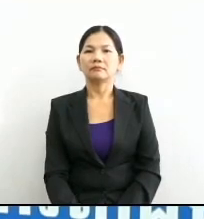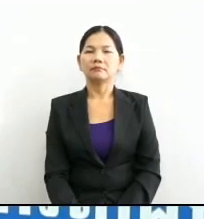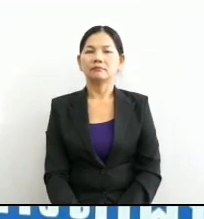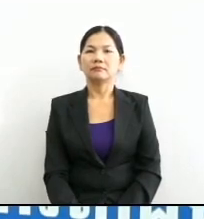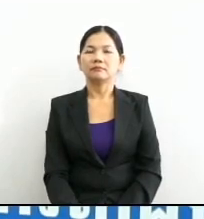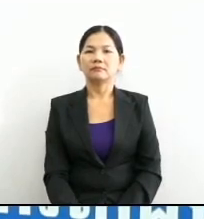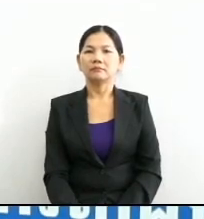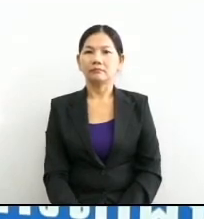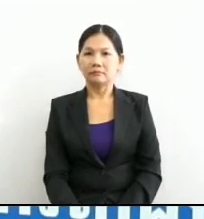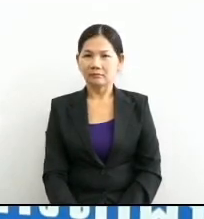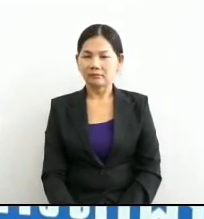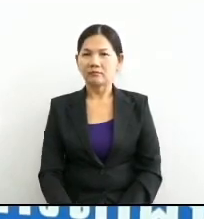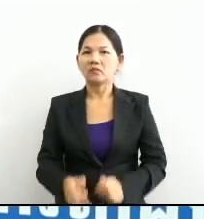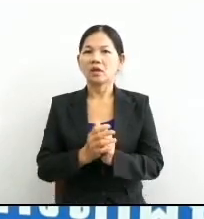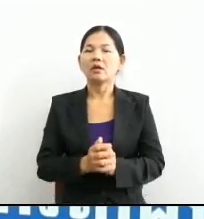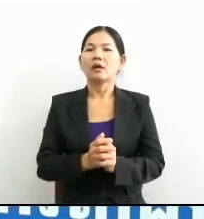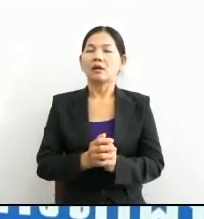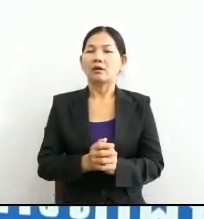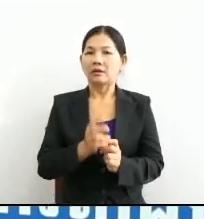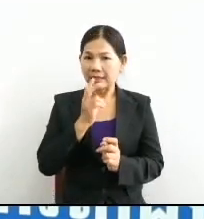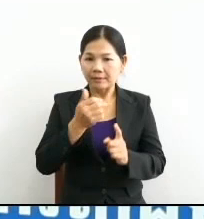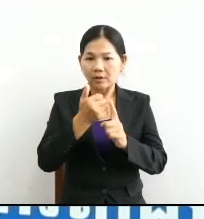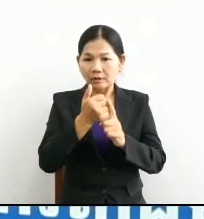hay con rốt nạp bị bếp hoa con nè